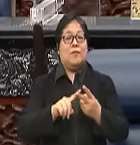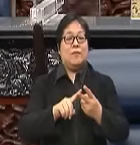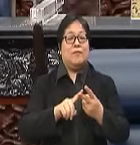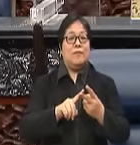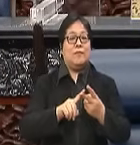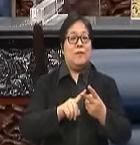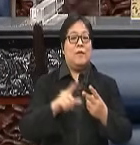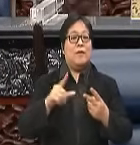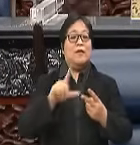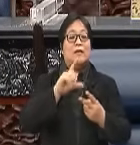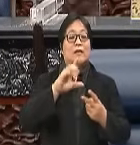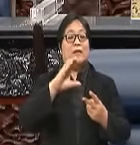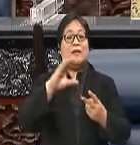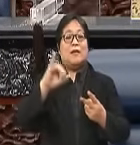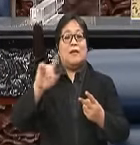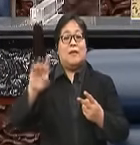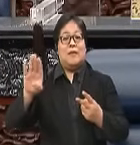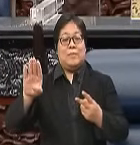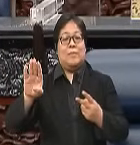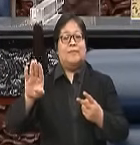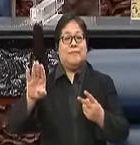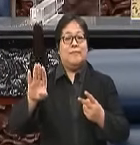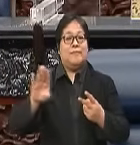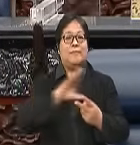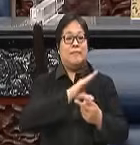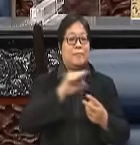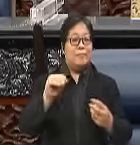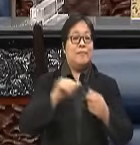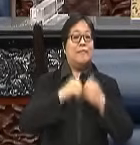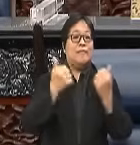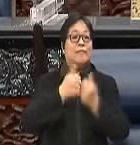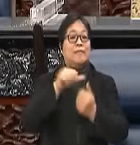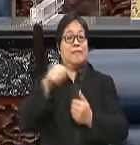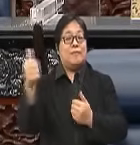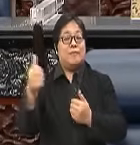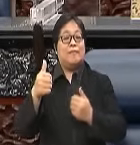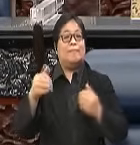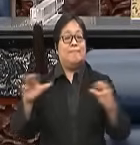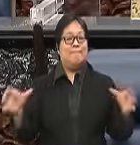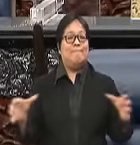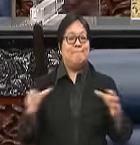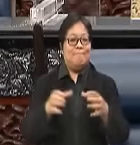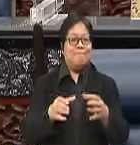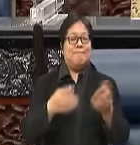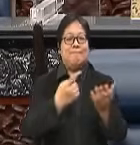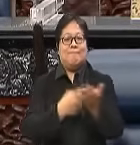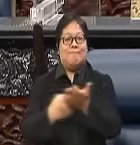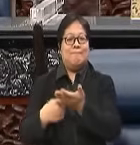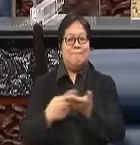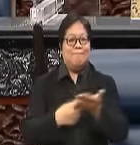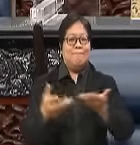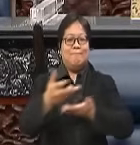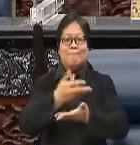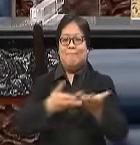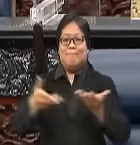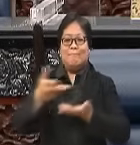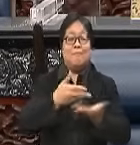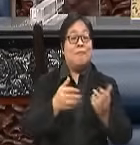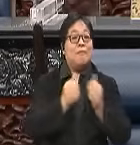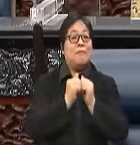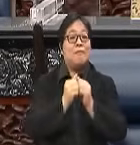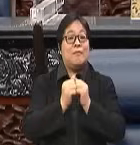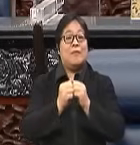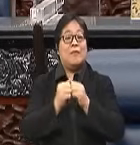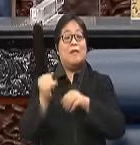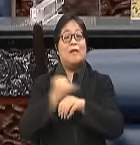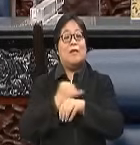industri pembedaan saya DB serta agency perasaannya berkaitan telah mengadakan beberapa sesi 5 urus bersama